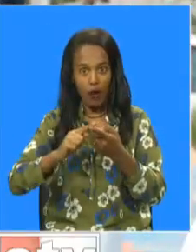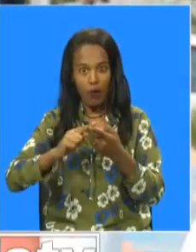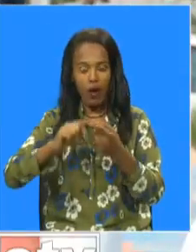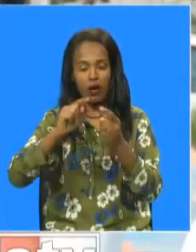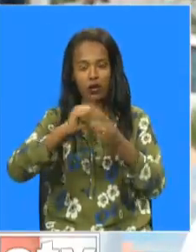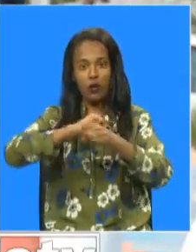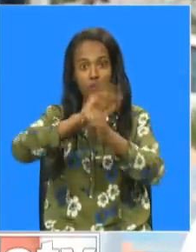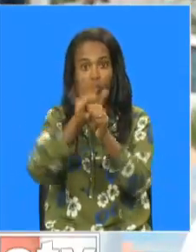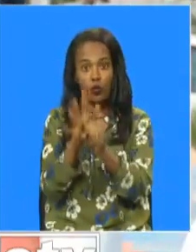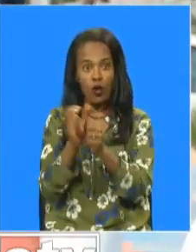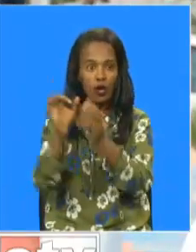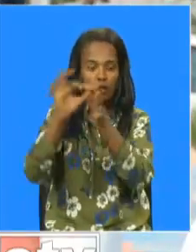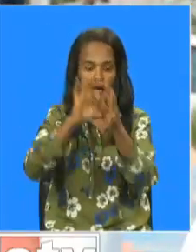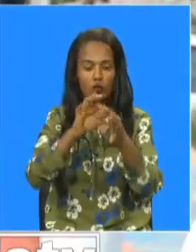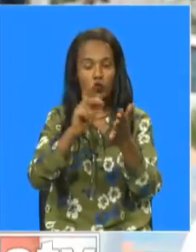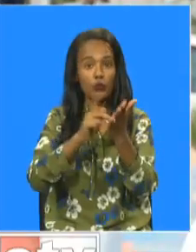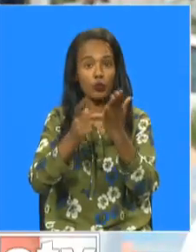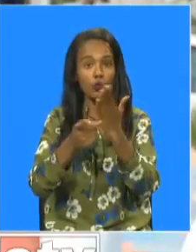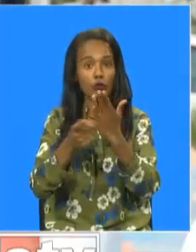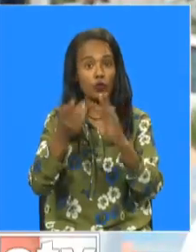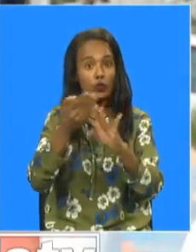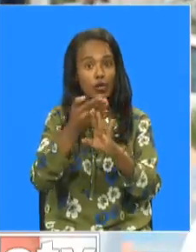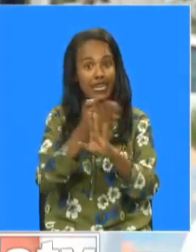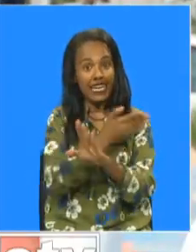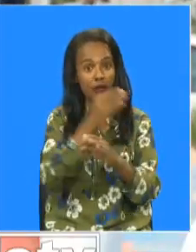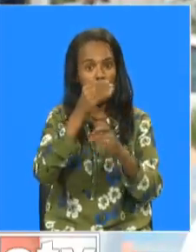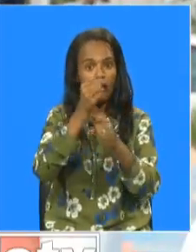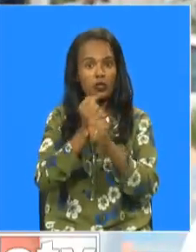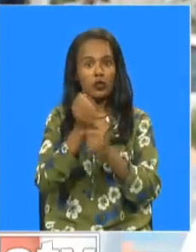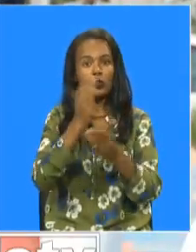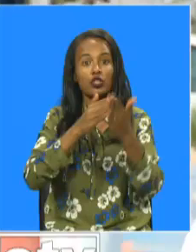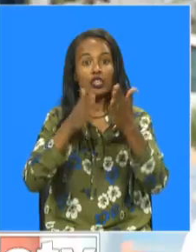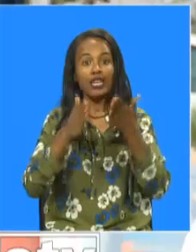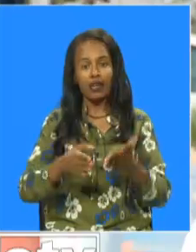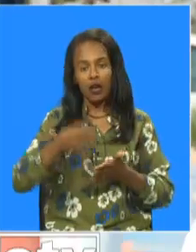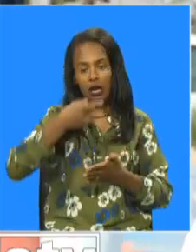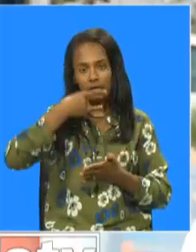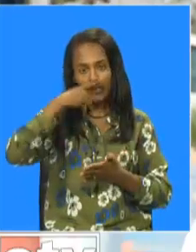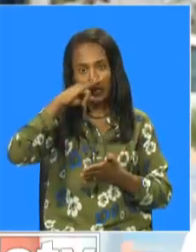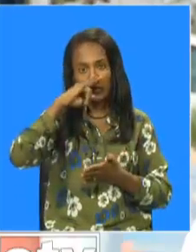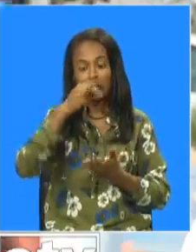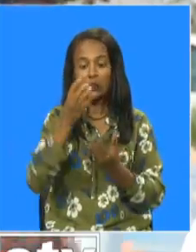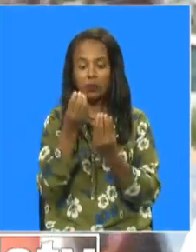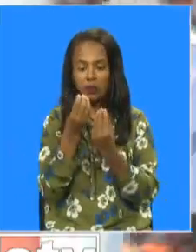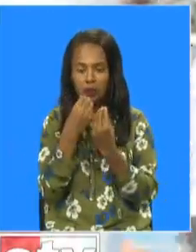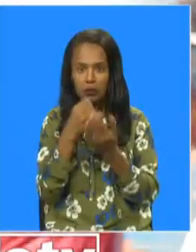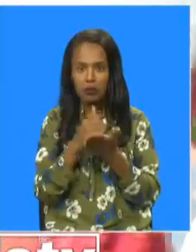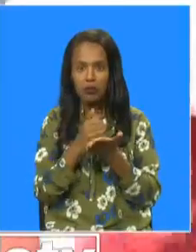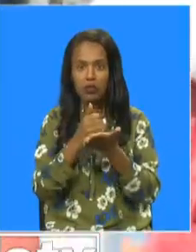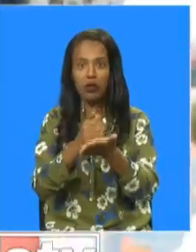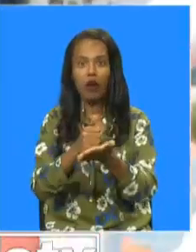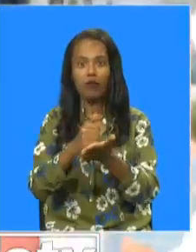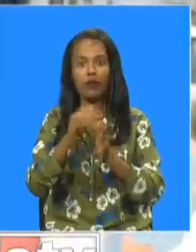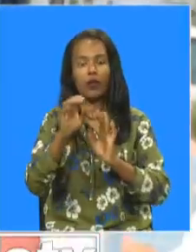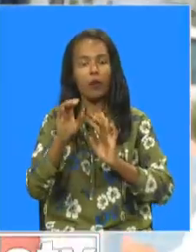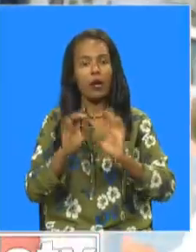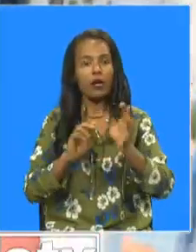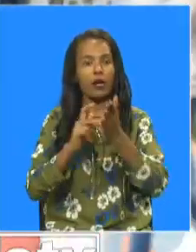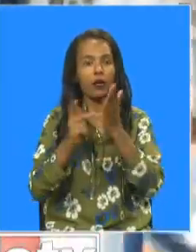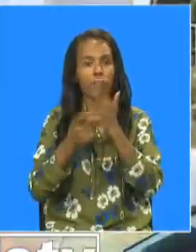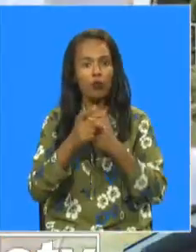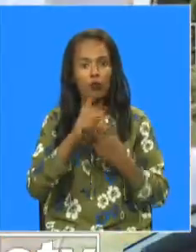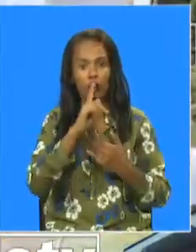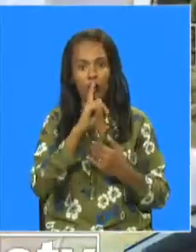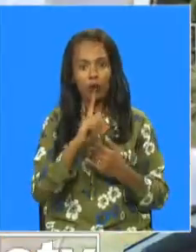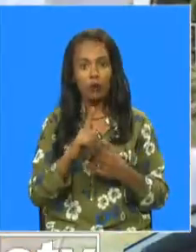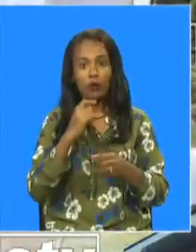ተያይዞ ፕሮጀክቱ ቀድሞም ያቀፋቸው ችግረኛ ህጻናትን በምግብ ድጋፍ የማድረግ ፕሮግራም ነው